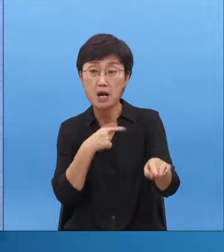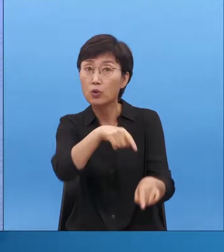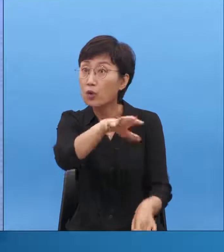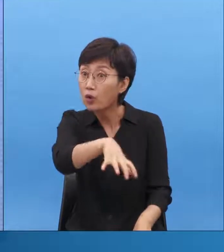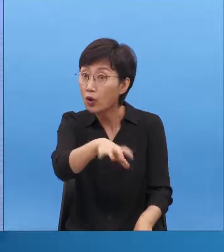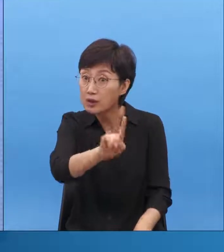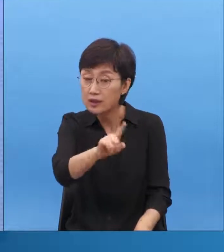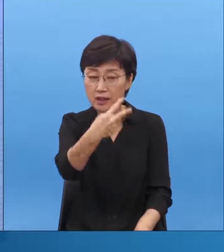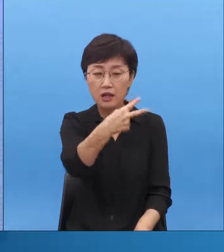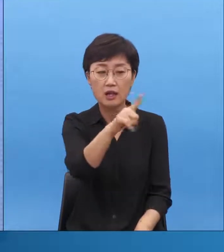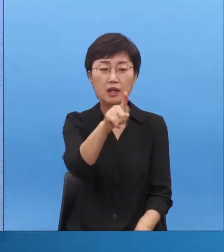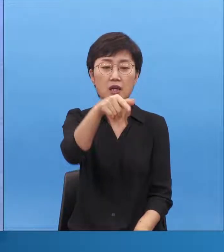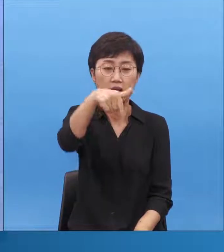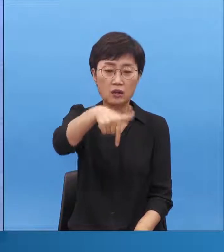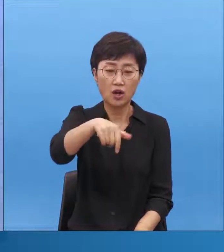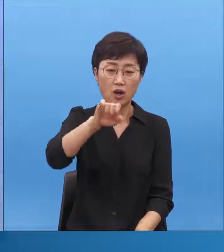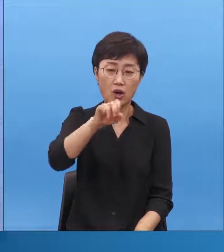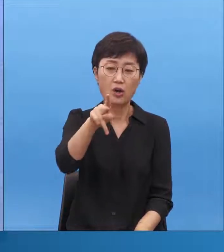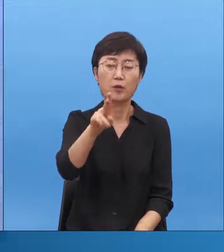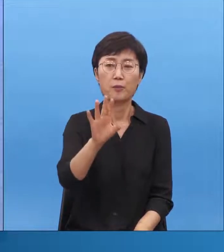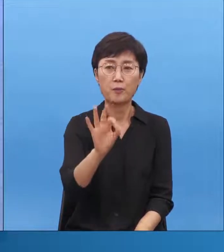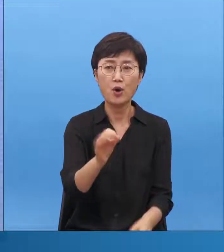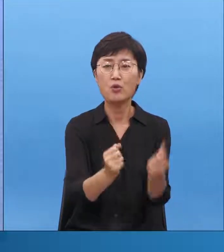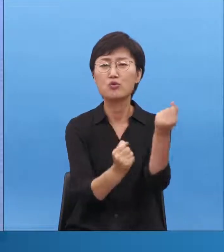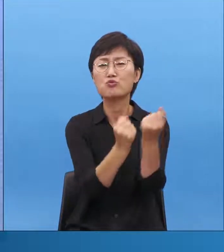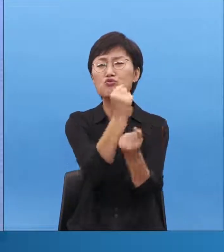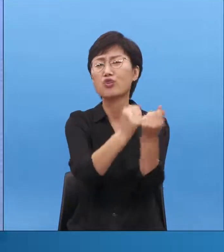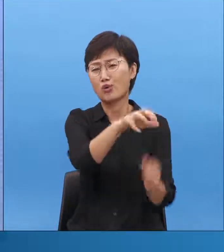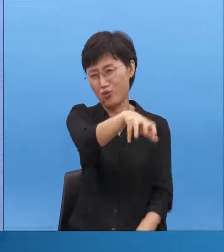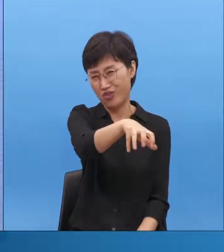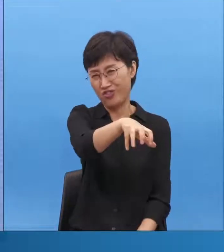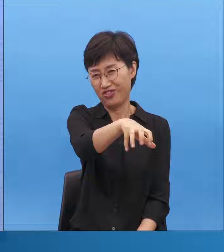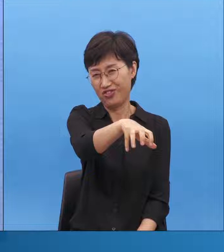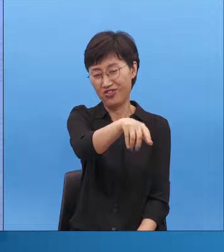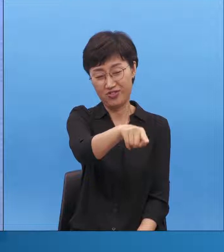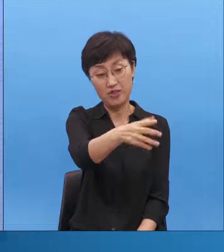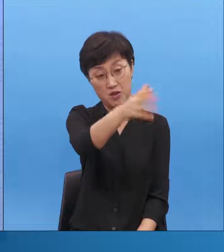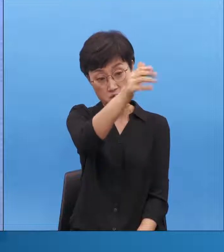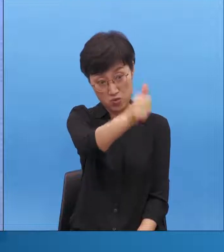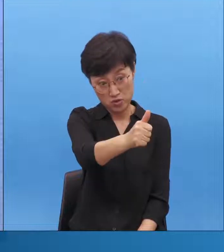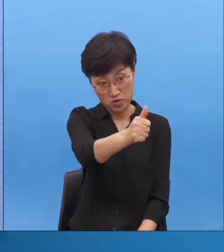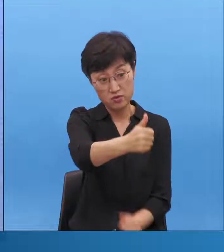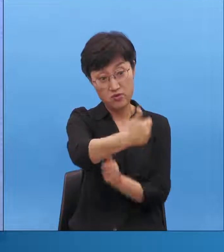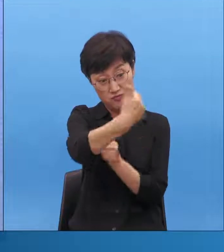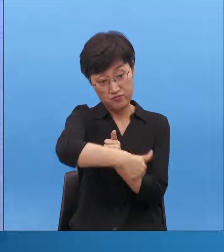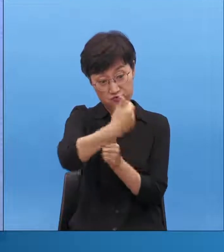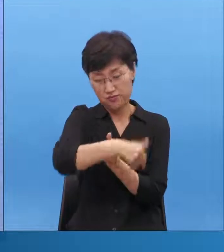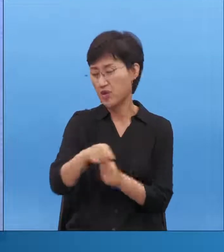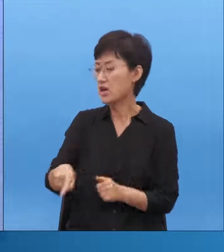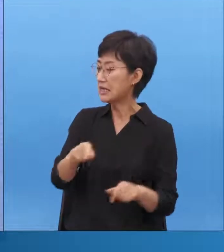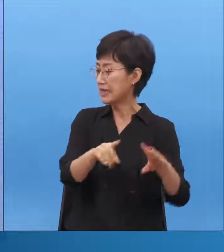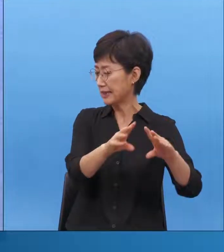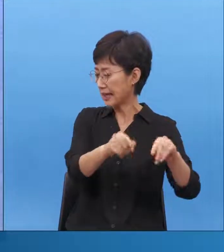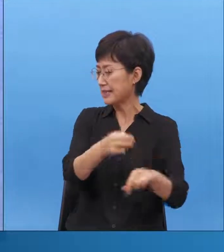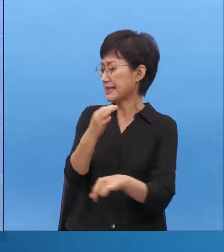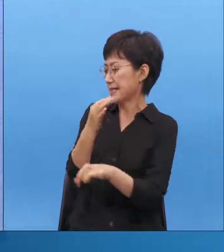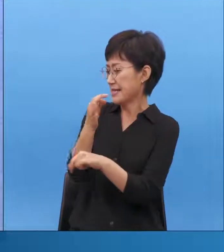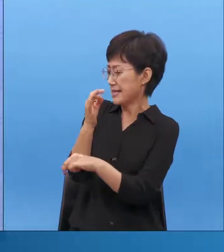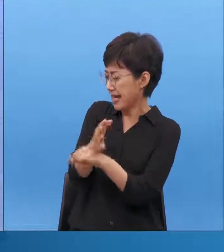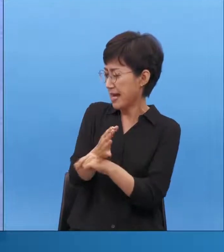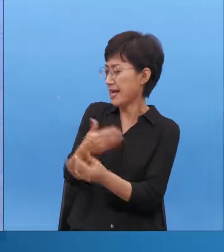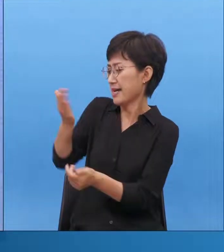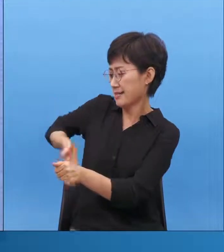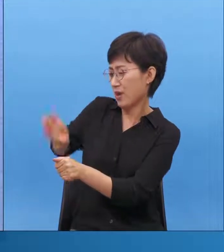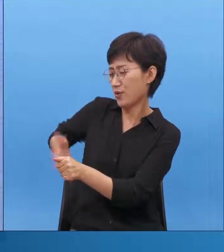훈련을 시작했는데 거기는 그 원장이 우리를 보고 살아나는 겁니다. And at that time, we were having that all of our trainings